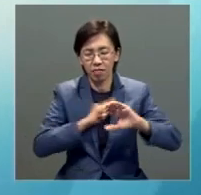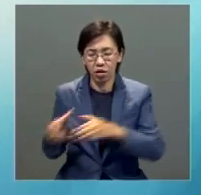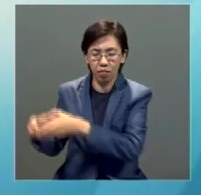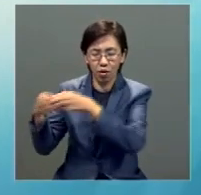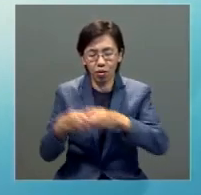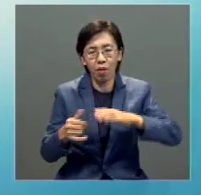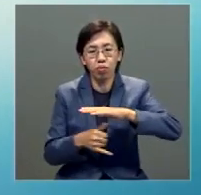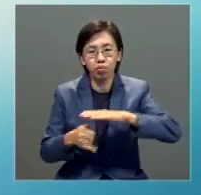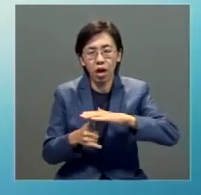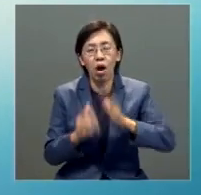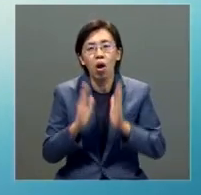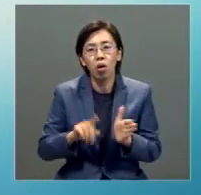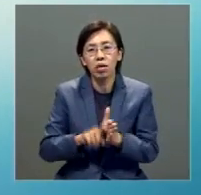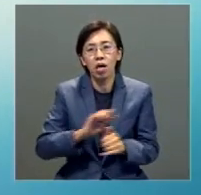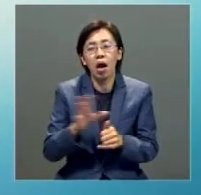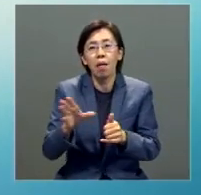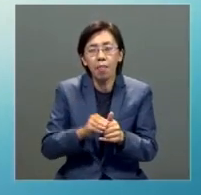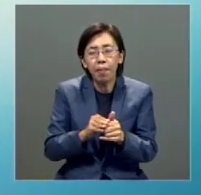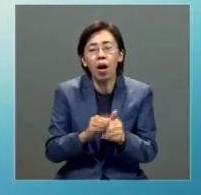ซึ่งเป็นไรสถานที่กับการที่รัฐจัดให้นะครับเพิ่มขึ้น2